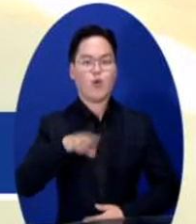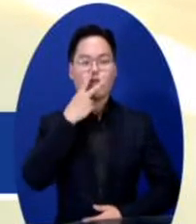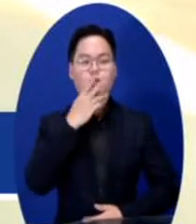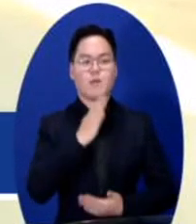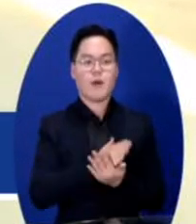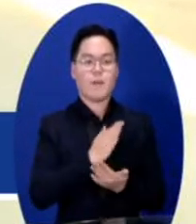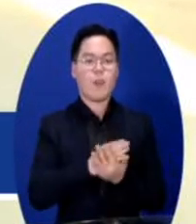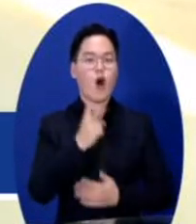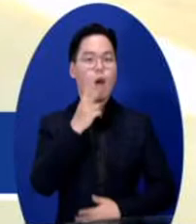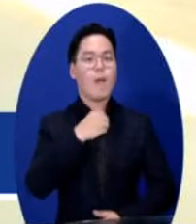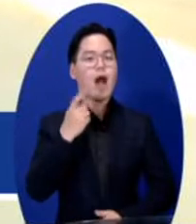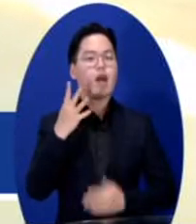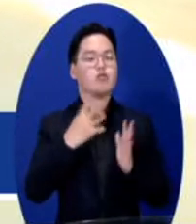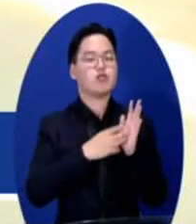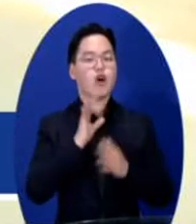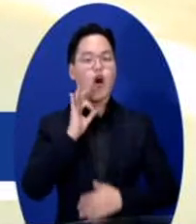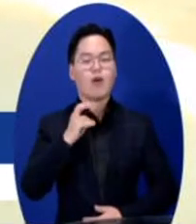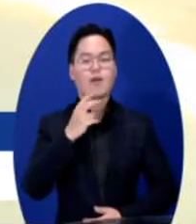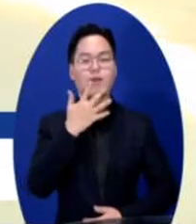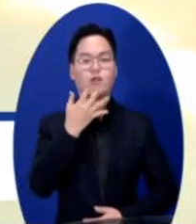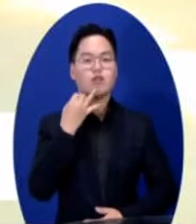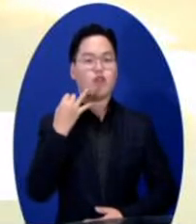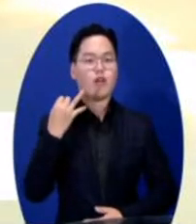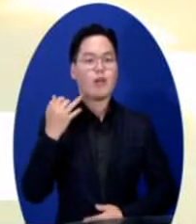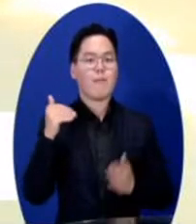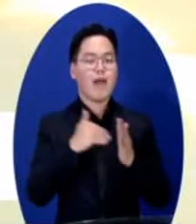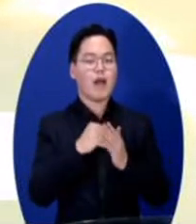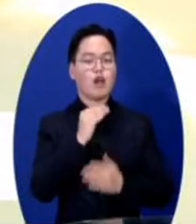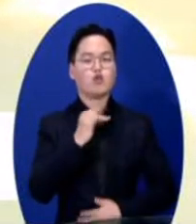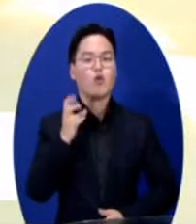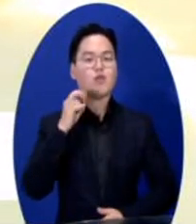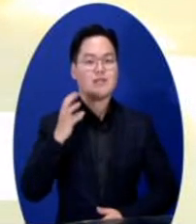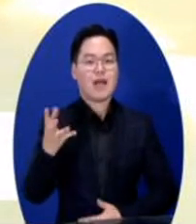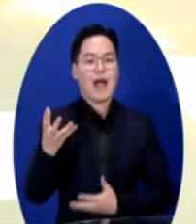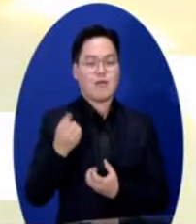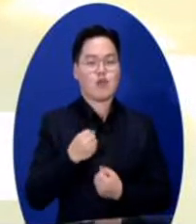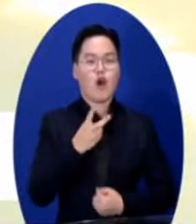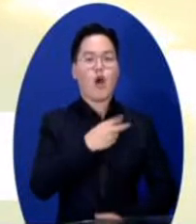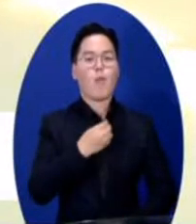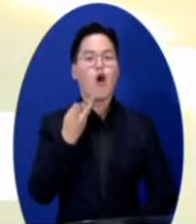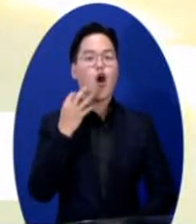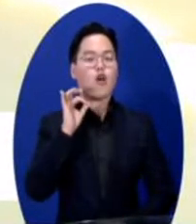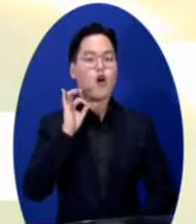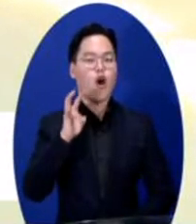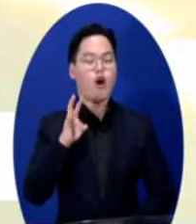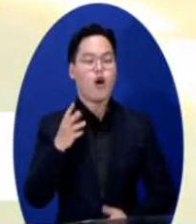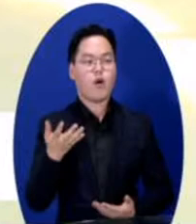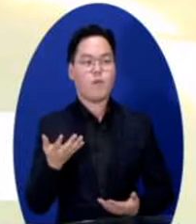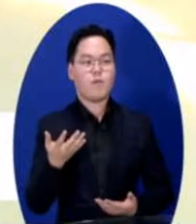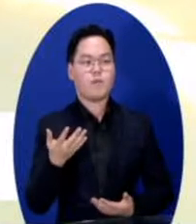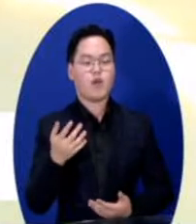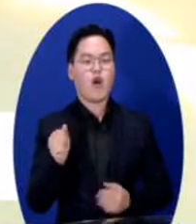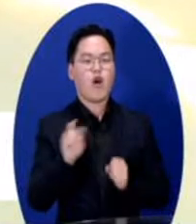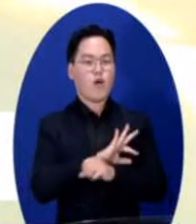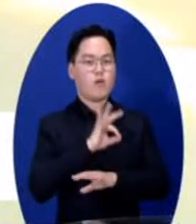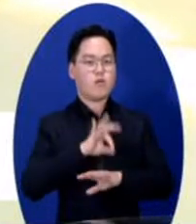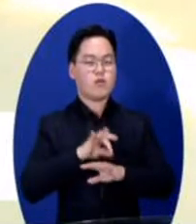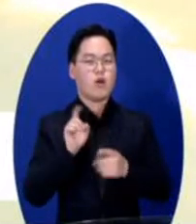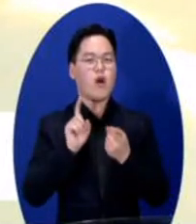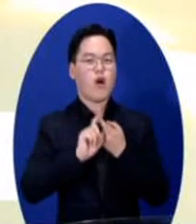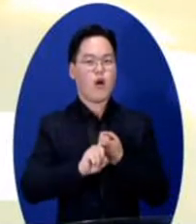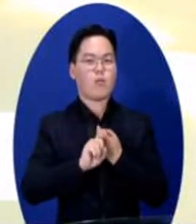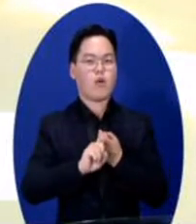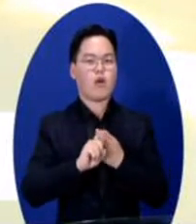байгаа. 2019 онд бол 577 мянган жуулчин авсан. 2020 оны хувьд та бүхэн маань мэдж байгаа ковидтай холбоотойгоор